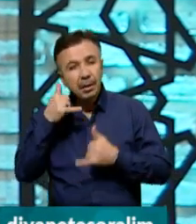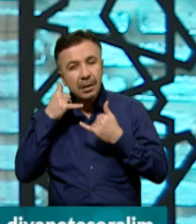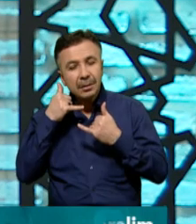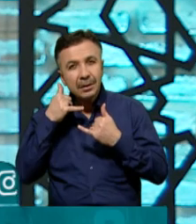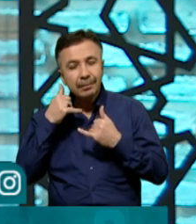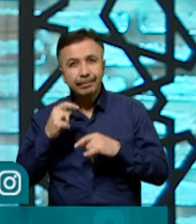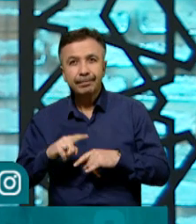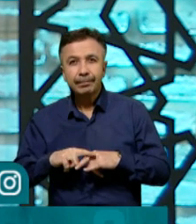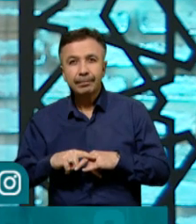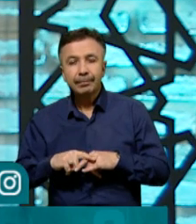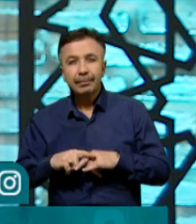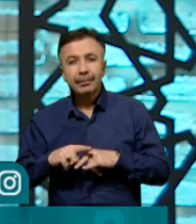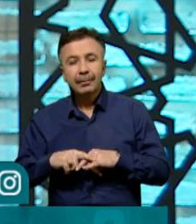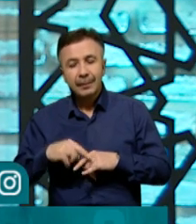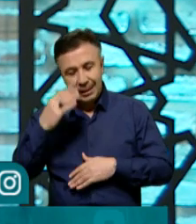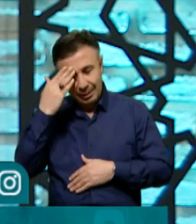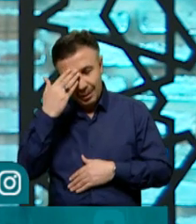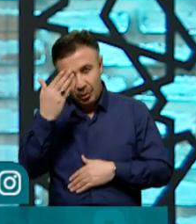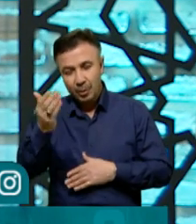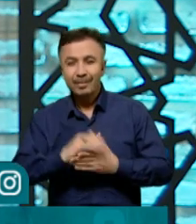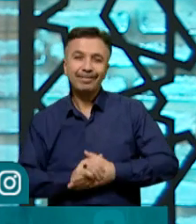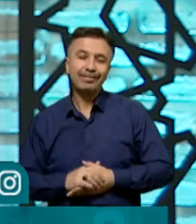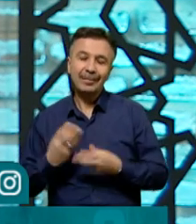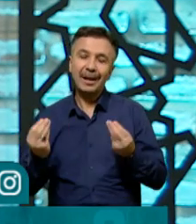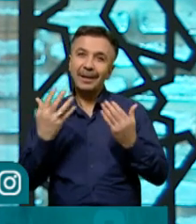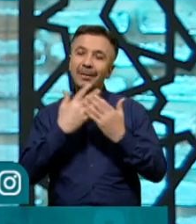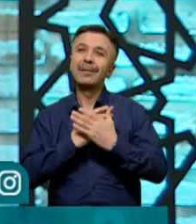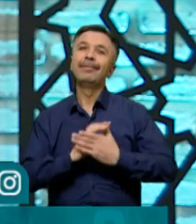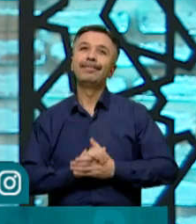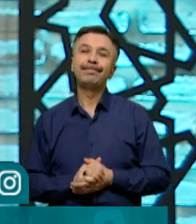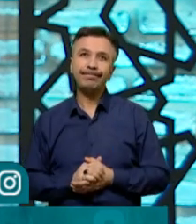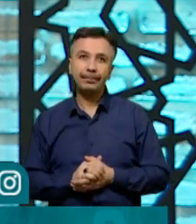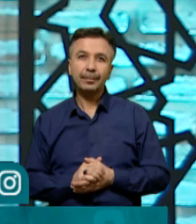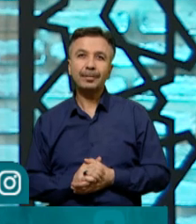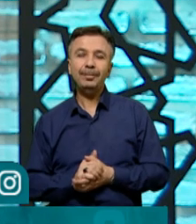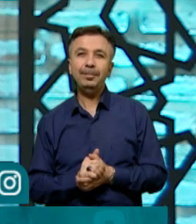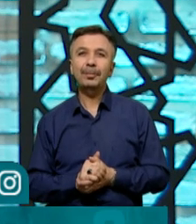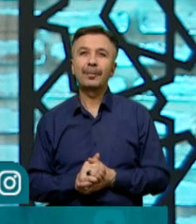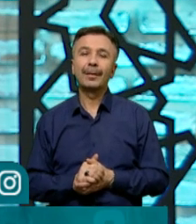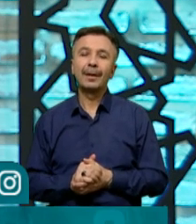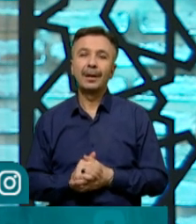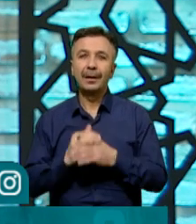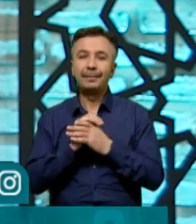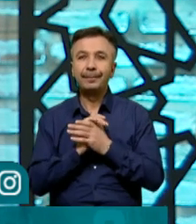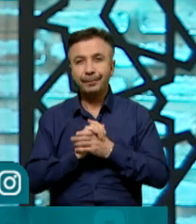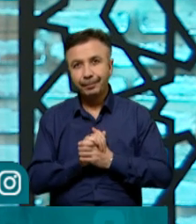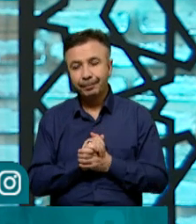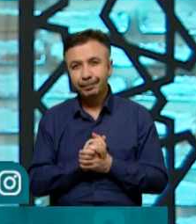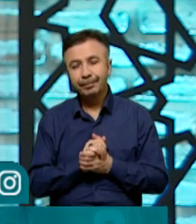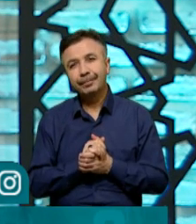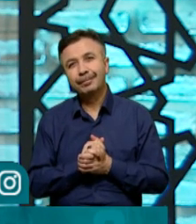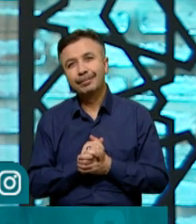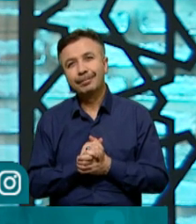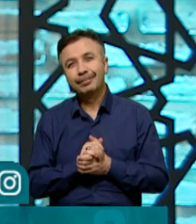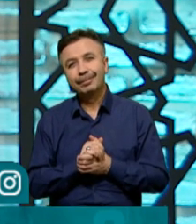Hayırlı akşamlar, selamun aleyküm. Ve aleyküm selam, hayırlı akşamlar. İyisiniz inşallah. Hamdolsun, iyi. Siz de iyisiniz